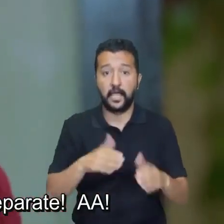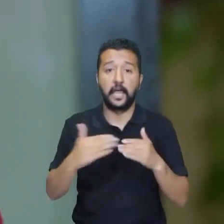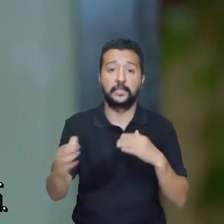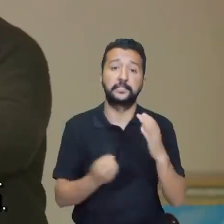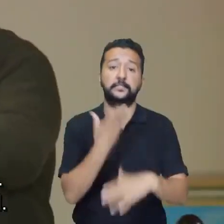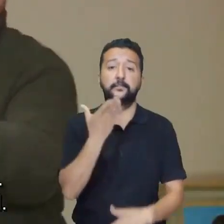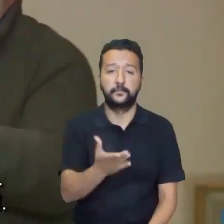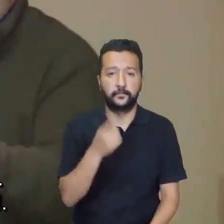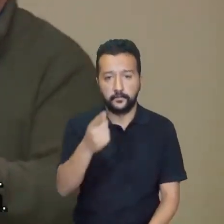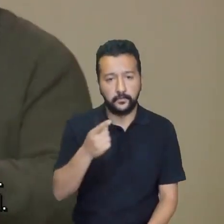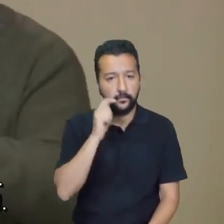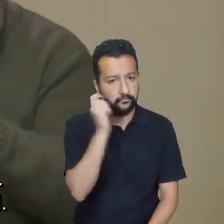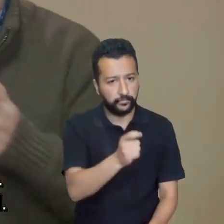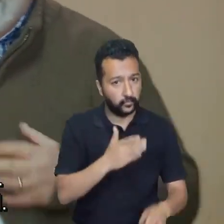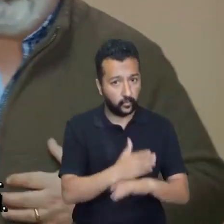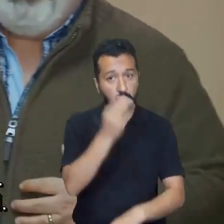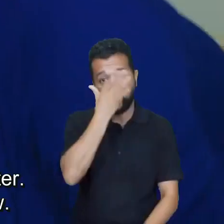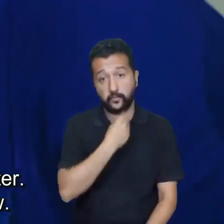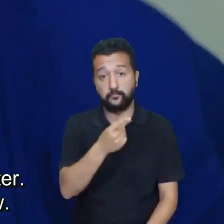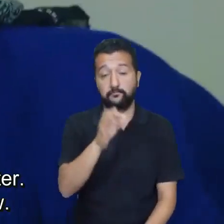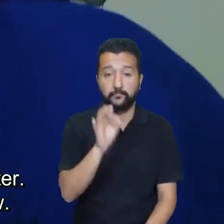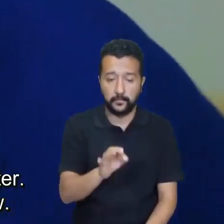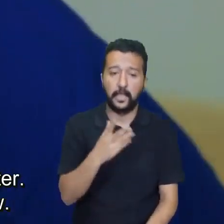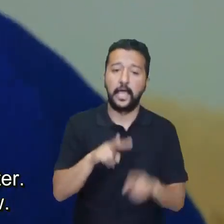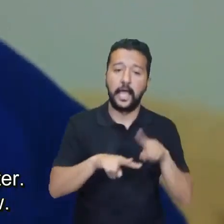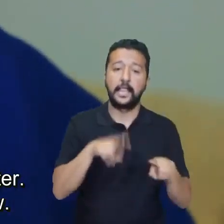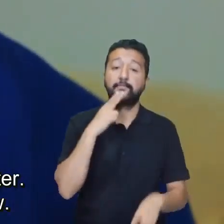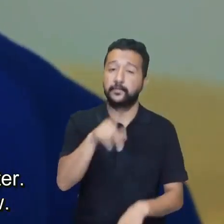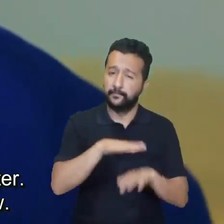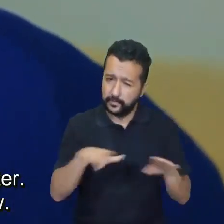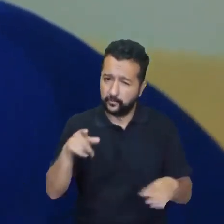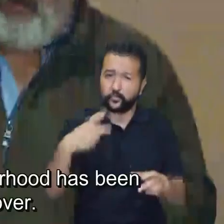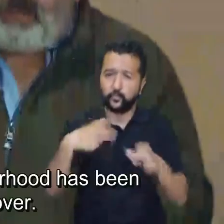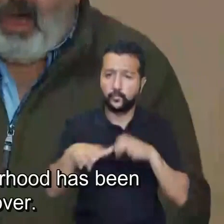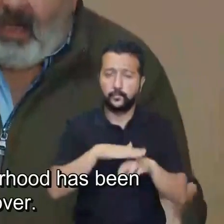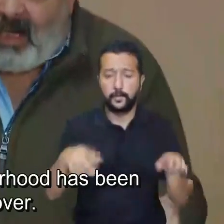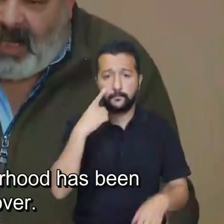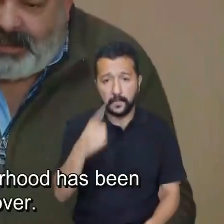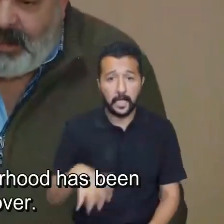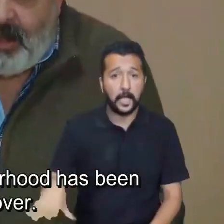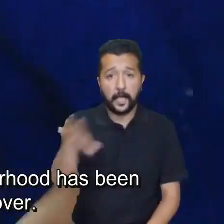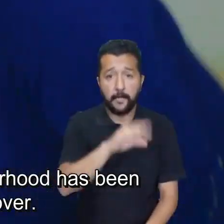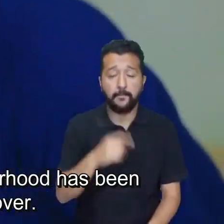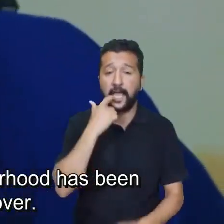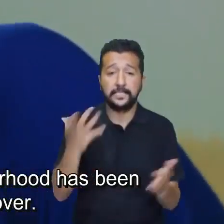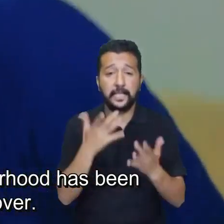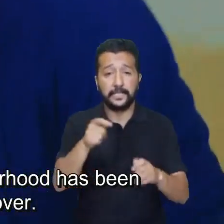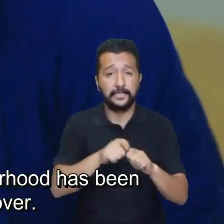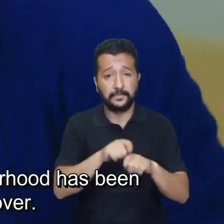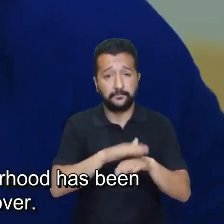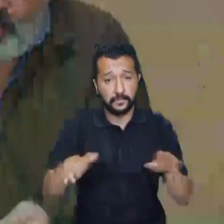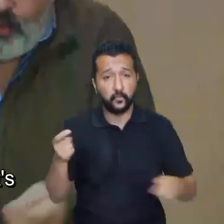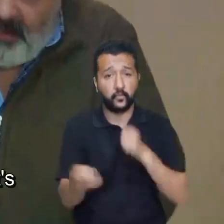ha. Ağzına sağlık karıcığım çok güzel söyledin. Evet Adile abla bitsin artık şu küslük. Bak mahalle kaç yıldır bu iş bitsin